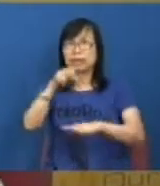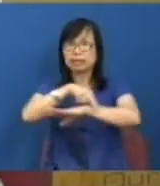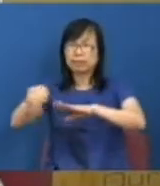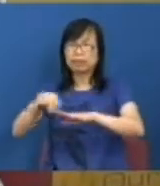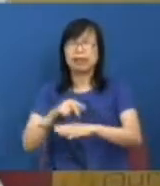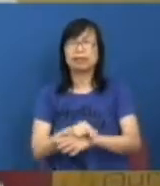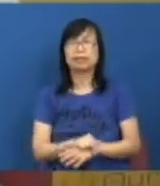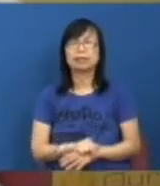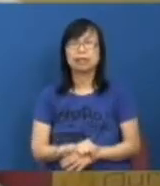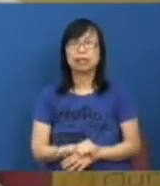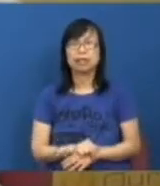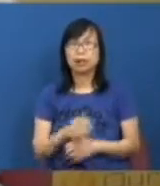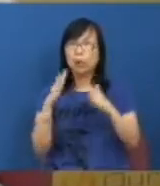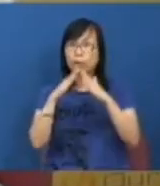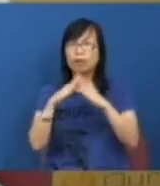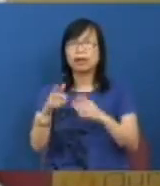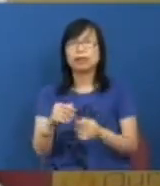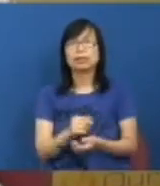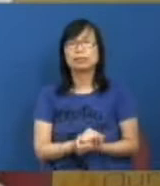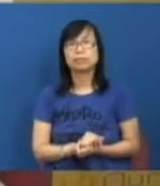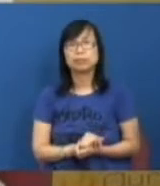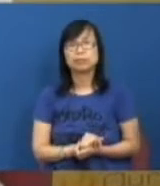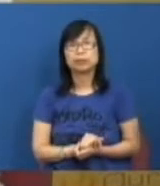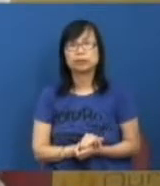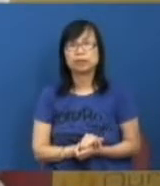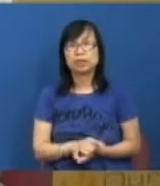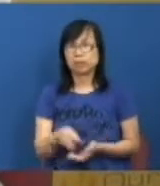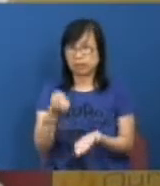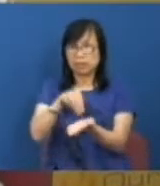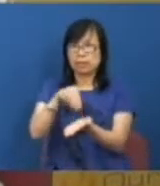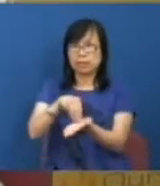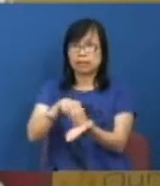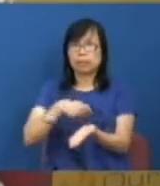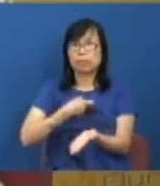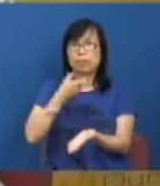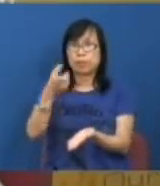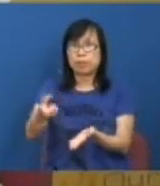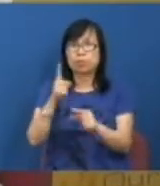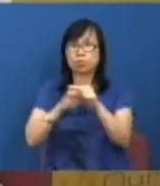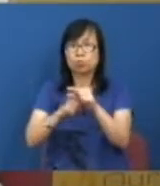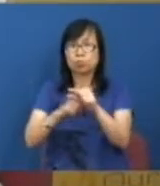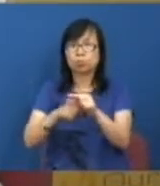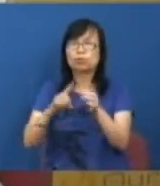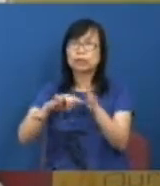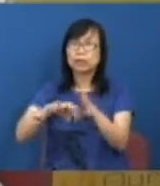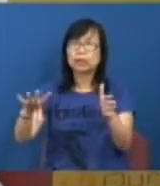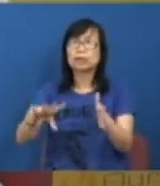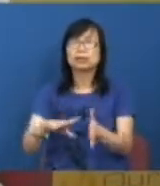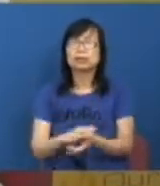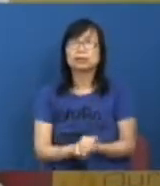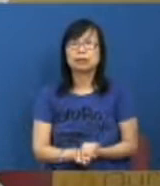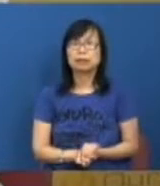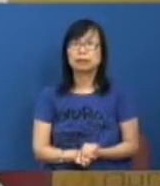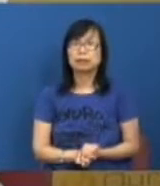欠佢嘅啫？你根本係欠佢噶啦，咁即係你一定要交錢俾中電嘅。咁而家中電咧，約莫啊$1